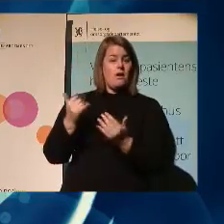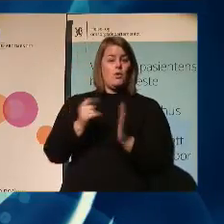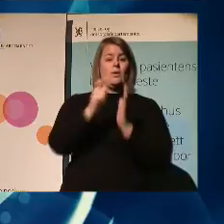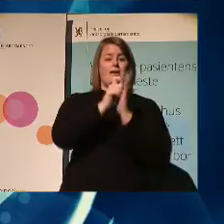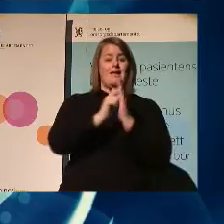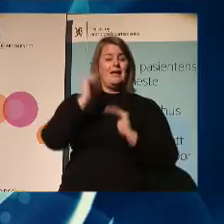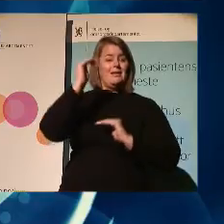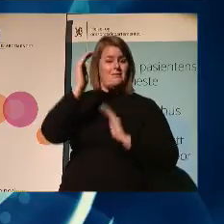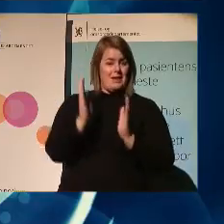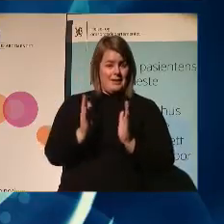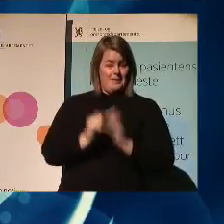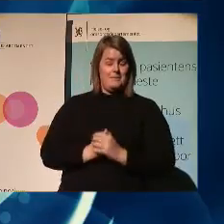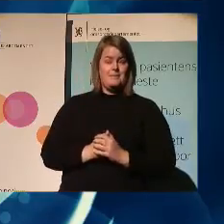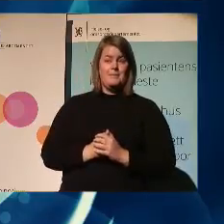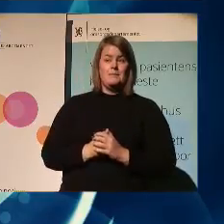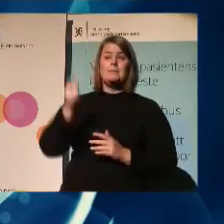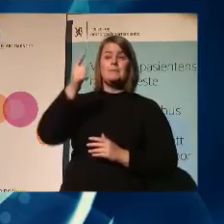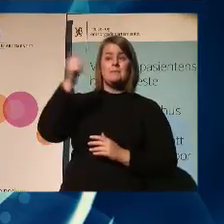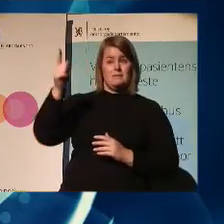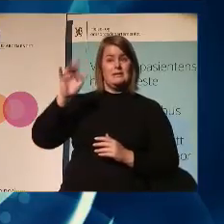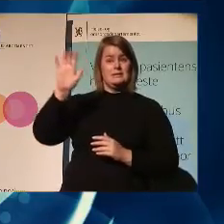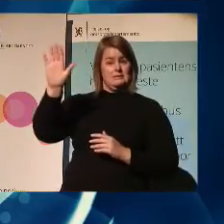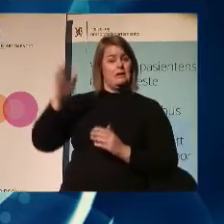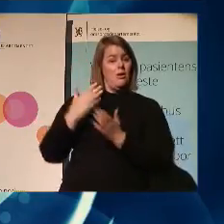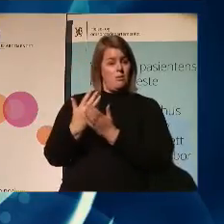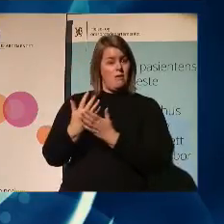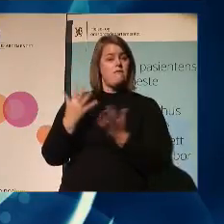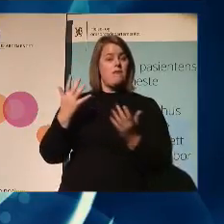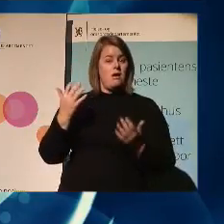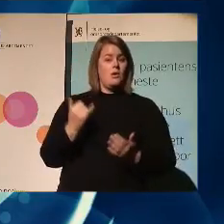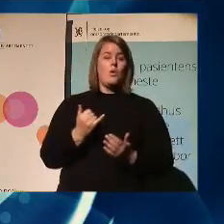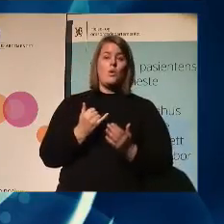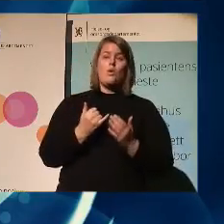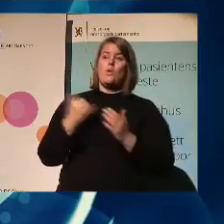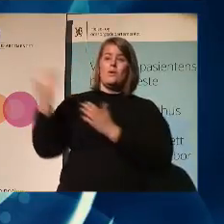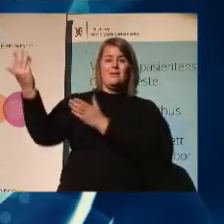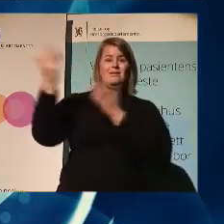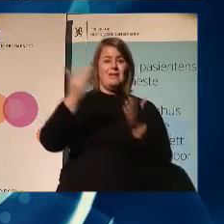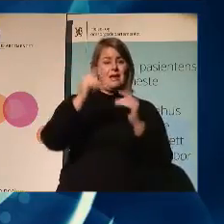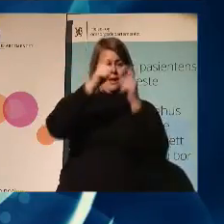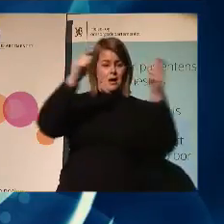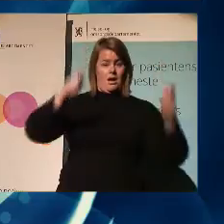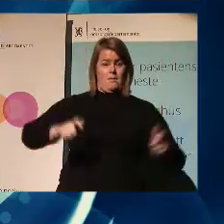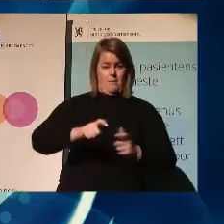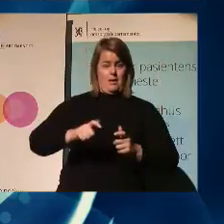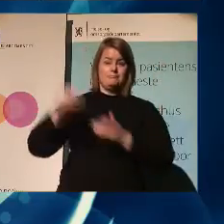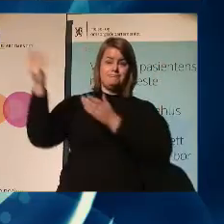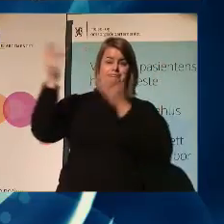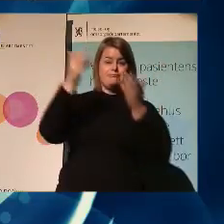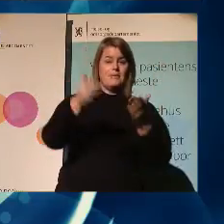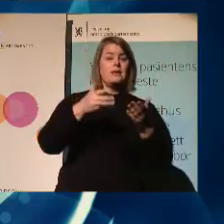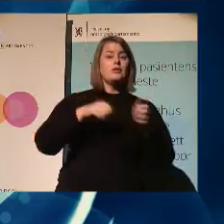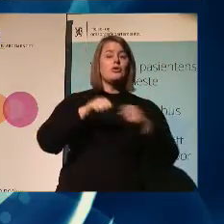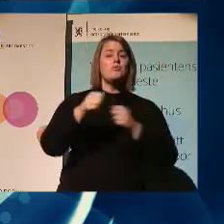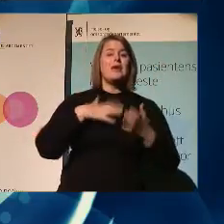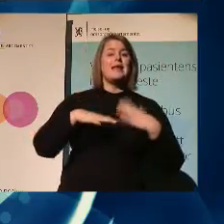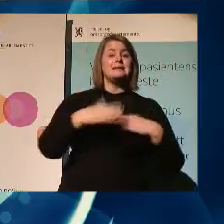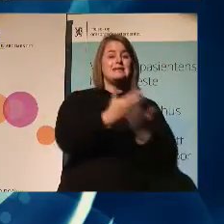kriteriene. Stortinget har oppgaven med å gi rammer. De gir rammer både til kommunehelsetjenesten din og